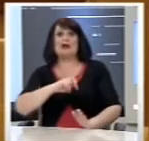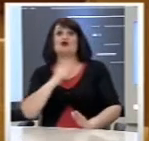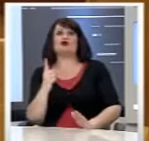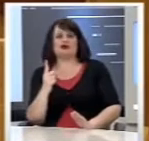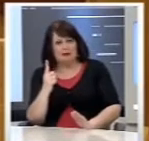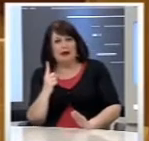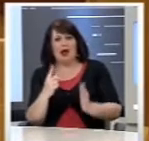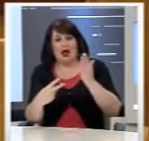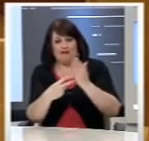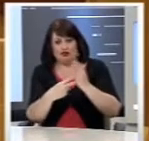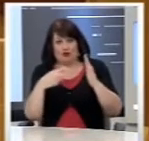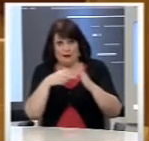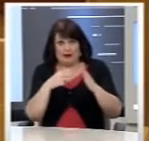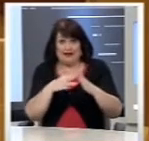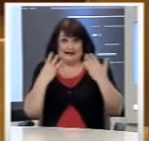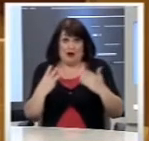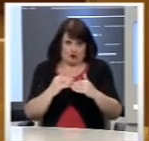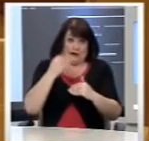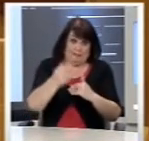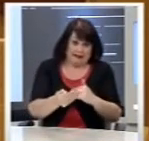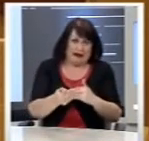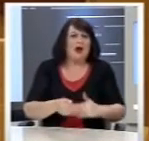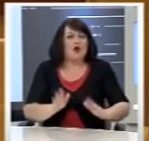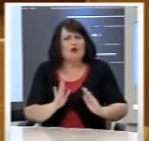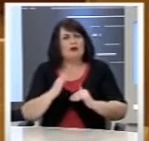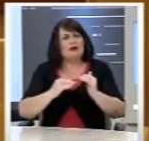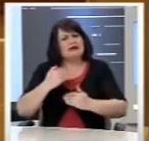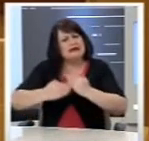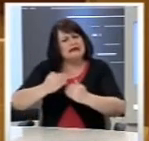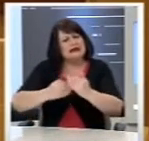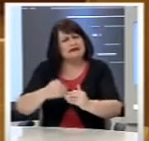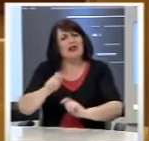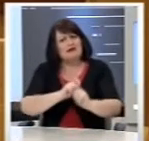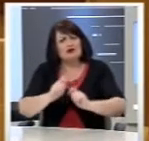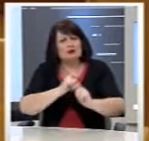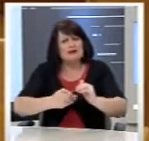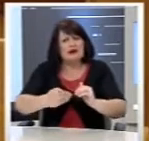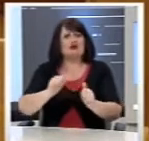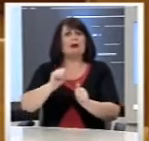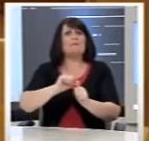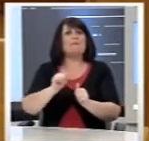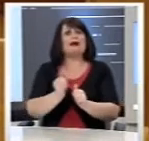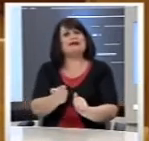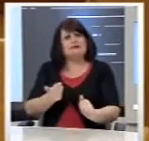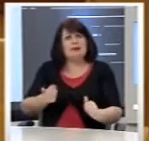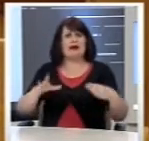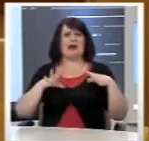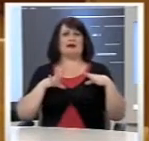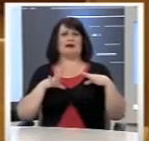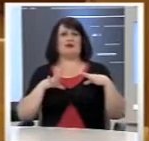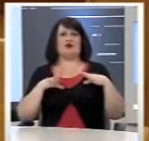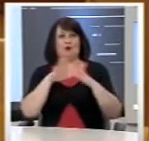του 2018, αλλά θα οικοδομηθεί σταδιακά πολλούς μήνες πριν το τέλος του